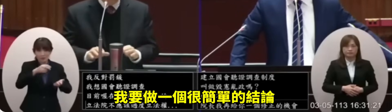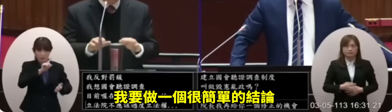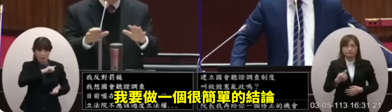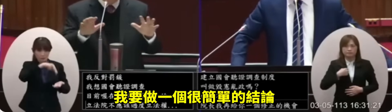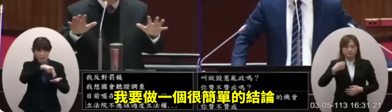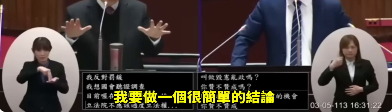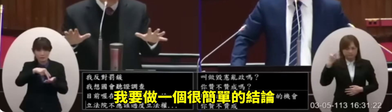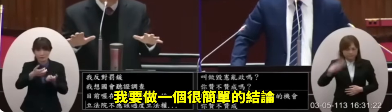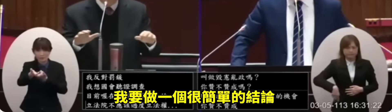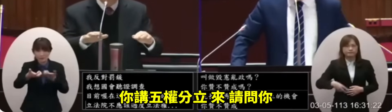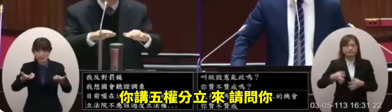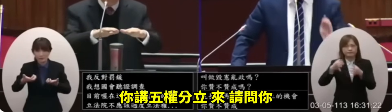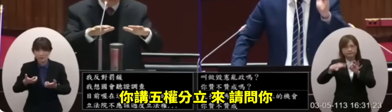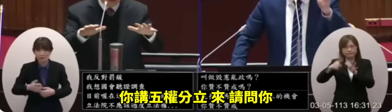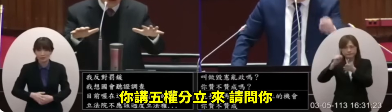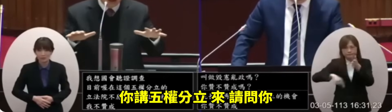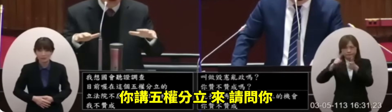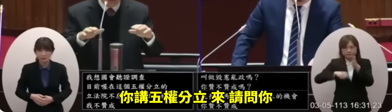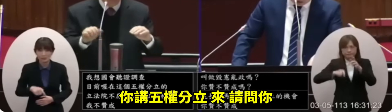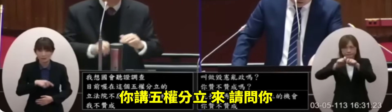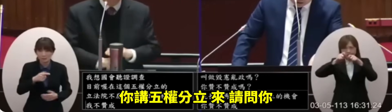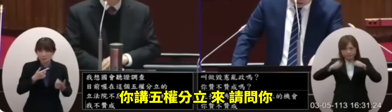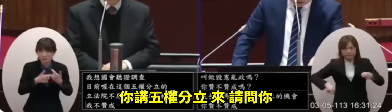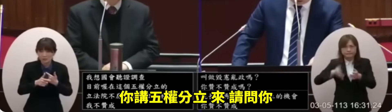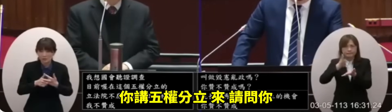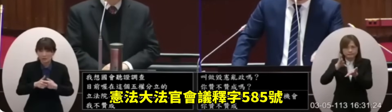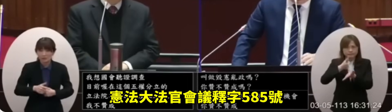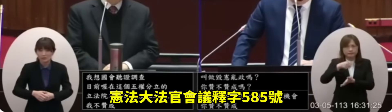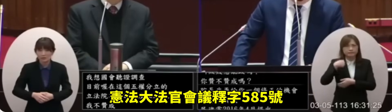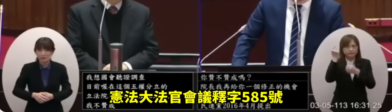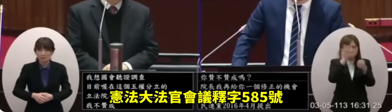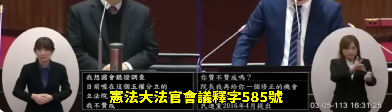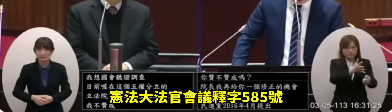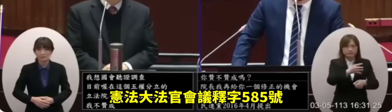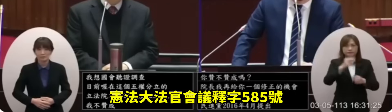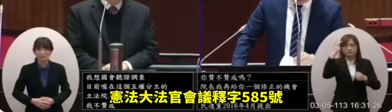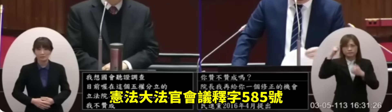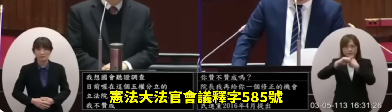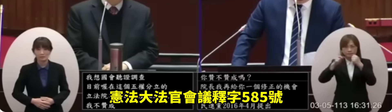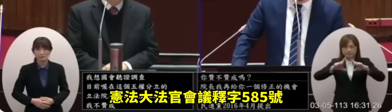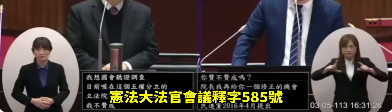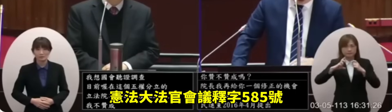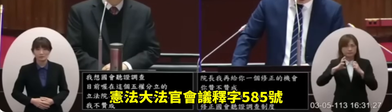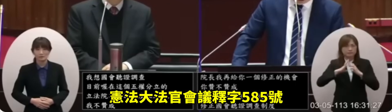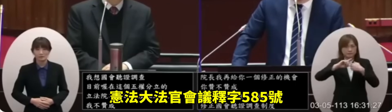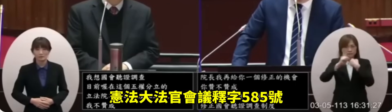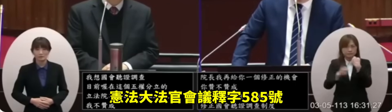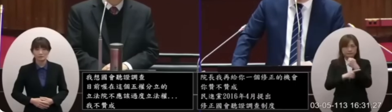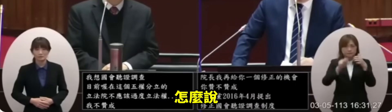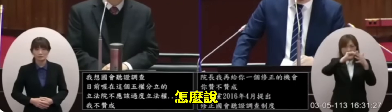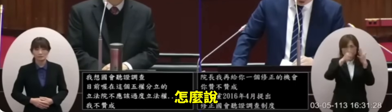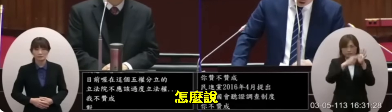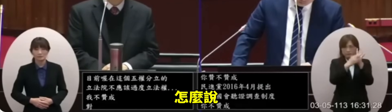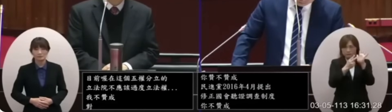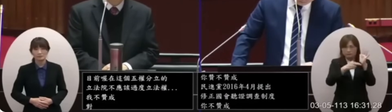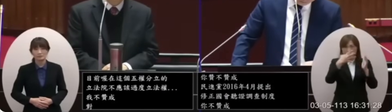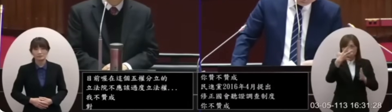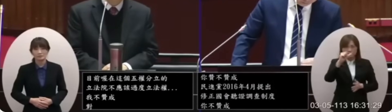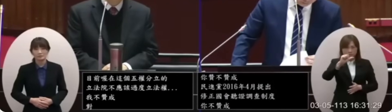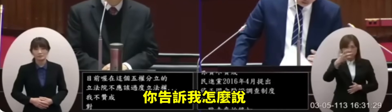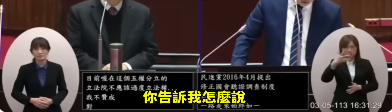做一个很简单的结论。你讲五权分立，来，请问你宪法大法官会议四至五八五号怎么